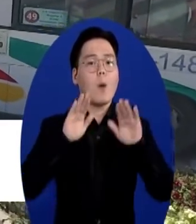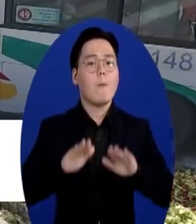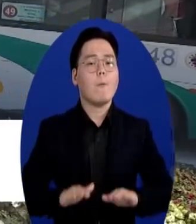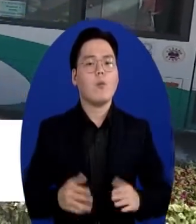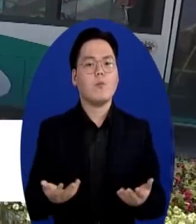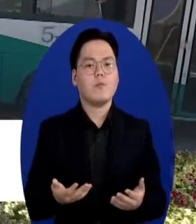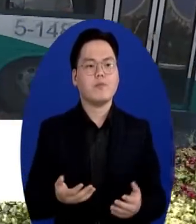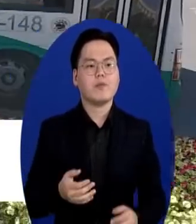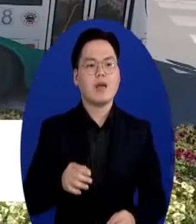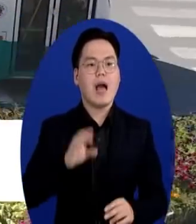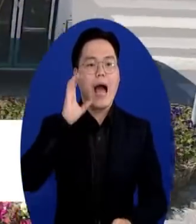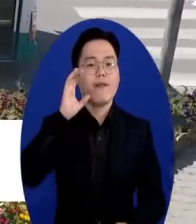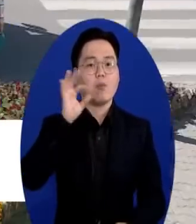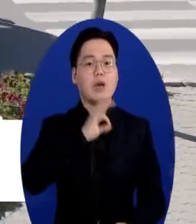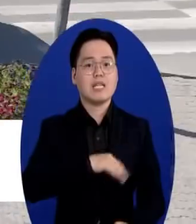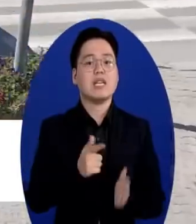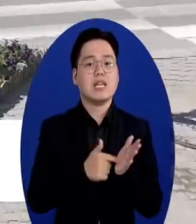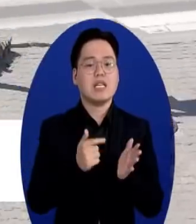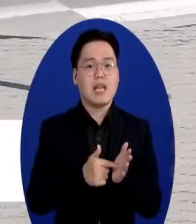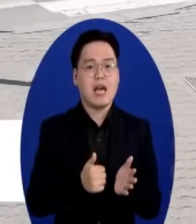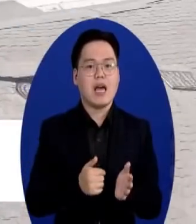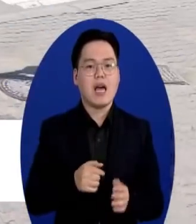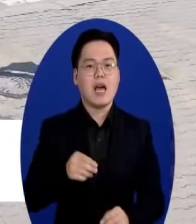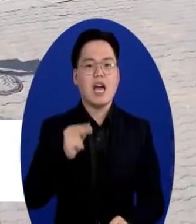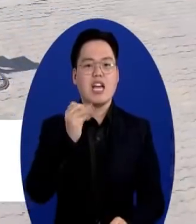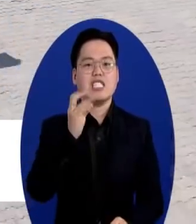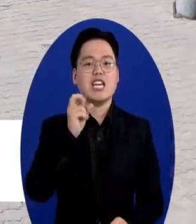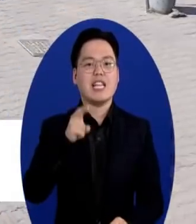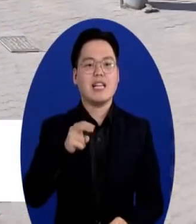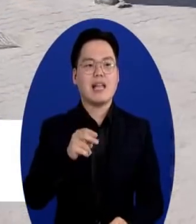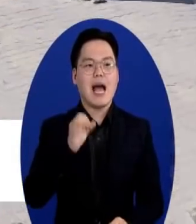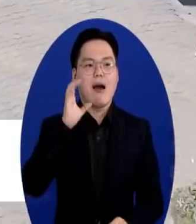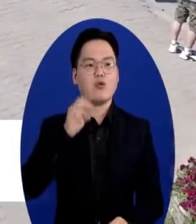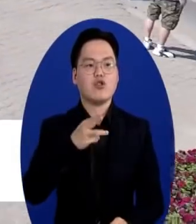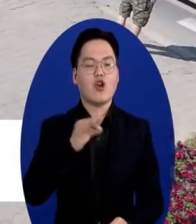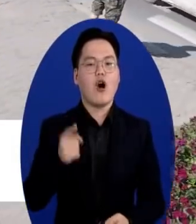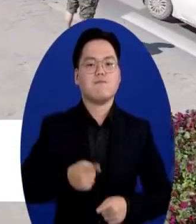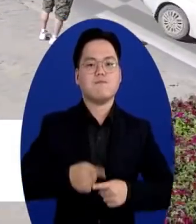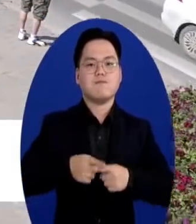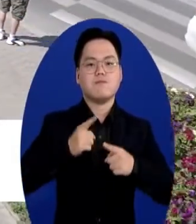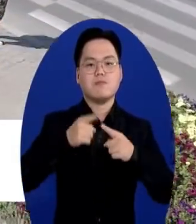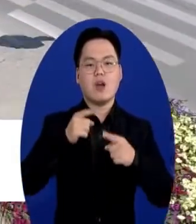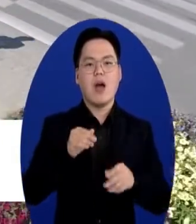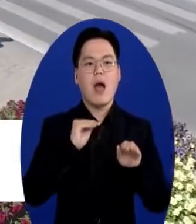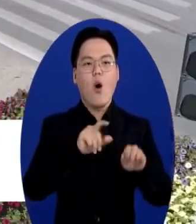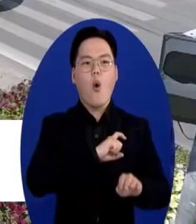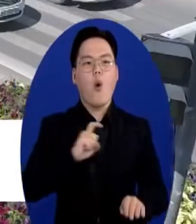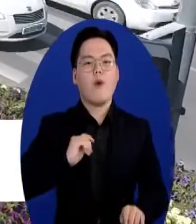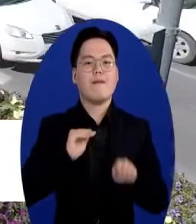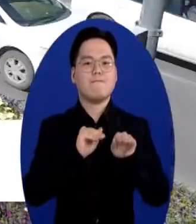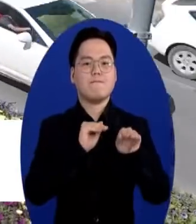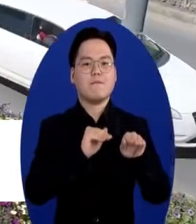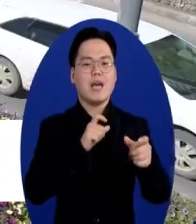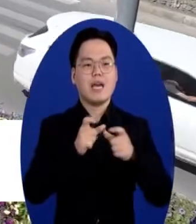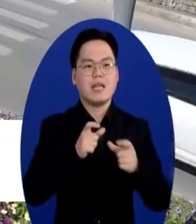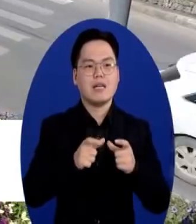тээврээр үйлчлүүлэх ингийн тулд явах чиглэлийг нэмэгдүүлж үйлчлэгэндээ анхаарах хэрэгтэй. Хүн бүр хувьд тээврийн хэрэгсэл унаж, замын ачаал нэмэгдүүлж, эдийн засгийн